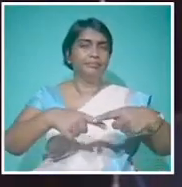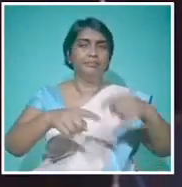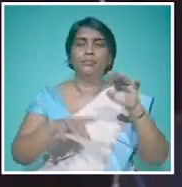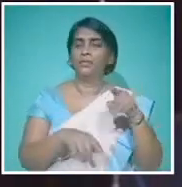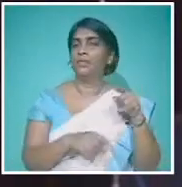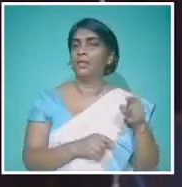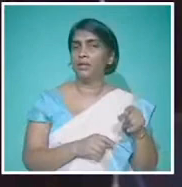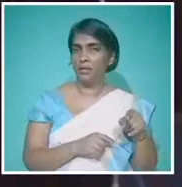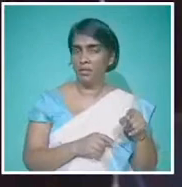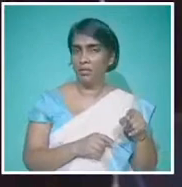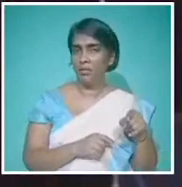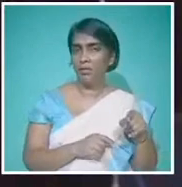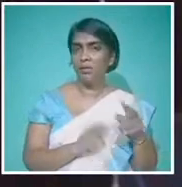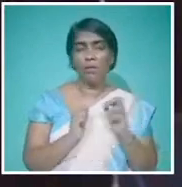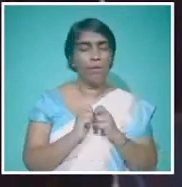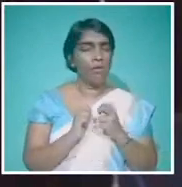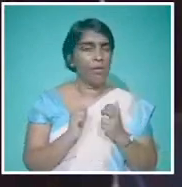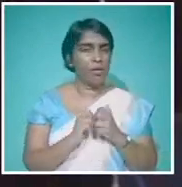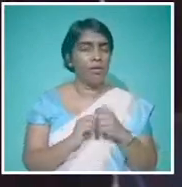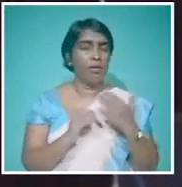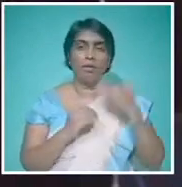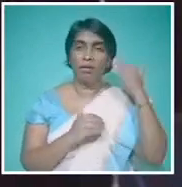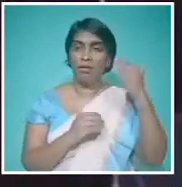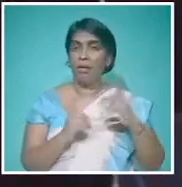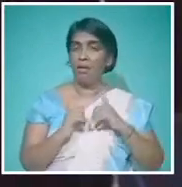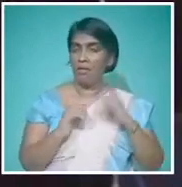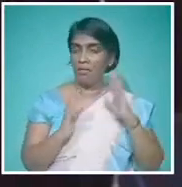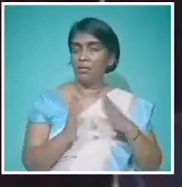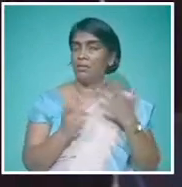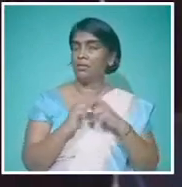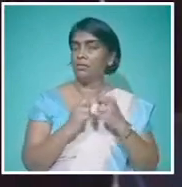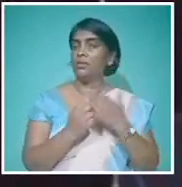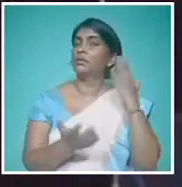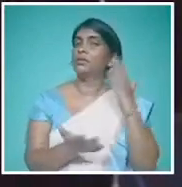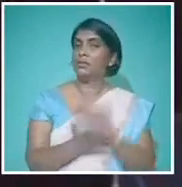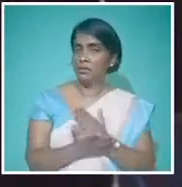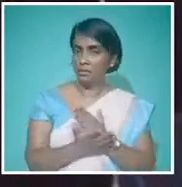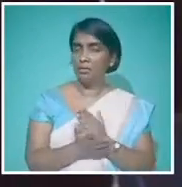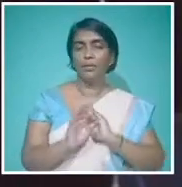ඒ විනාශකාරී අනාගත තත්වය ඇතිවීම වැළැක්වීම